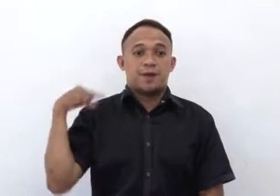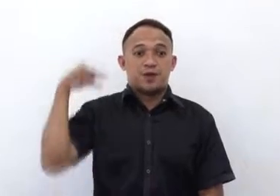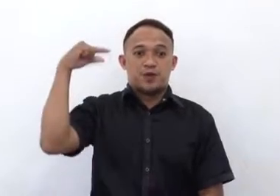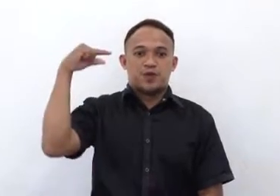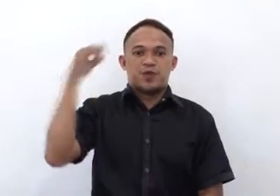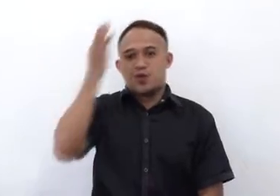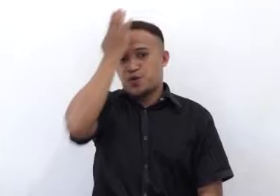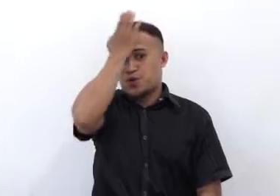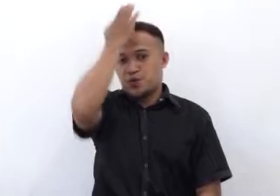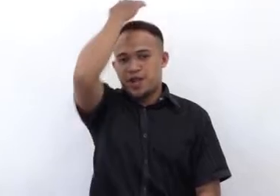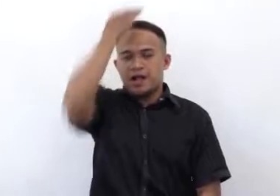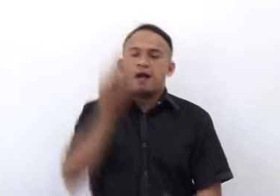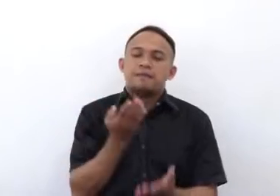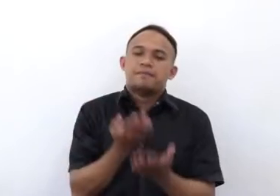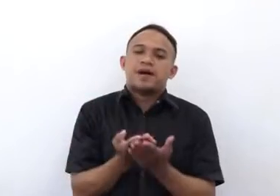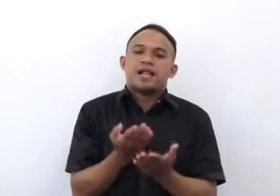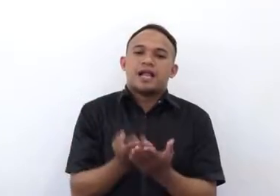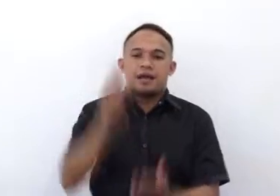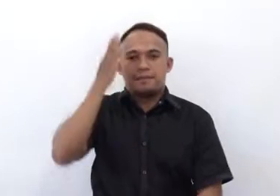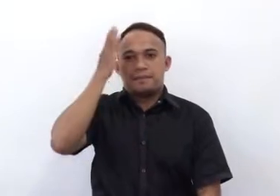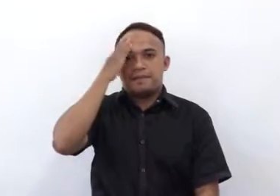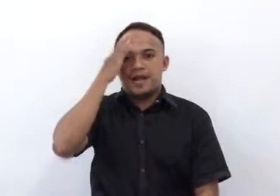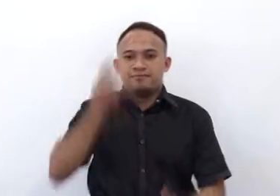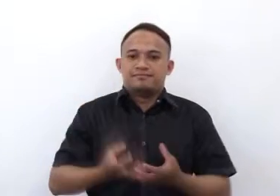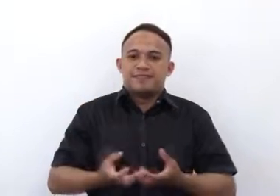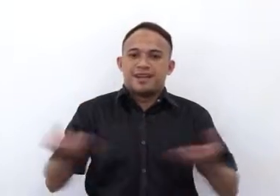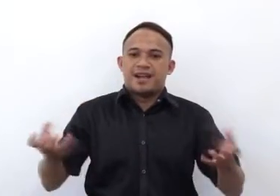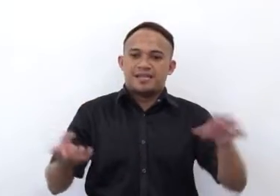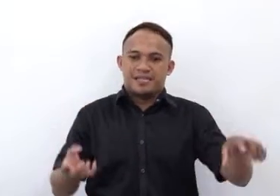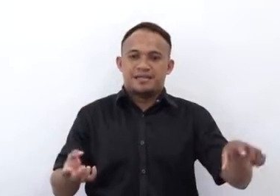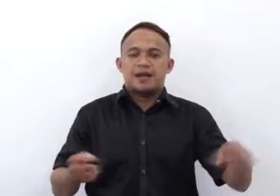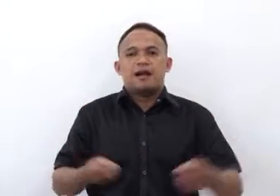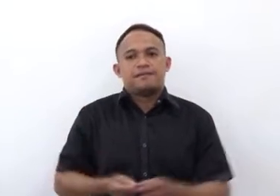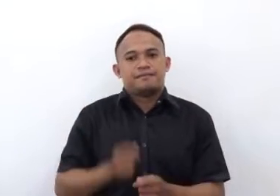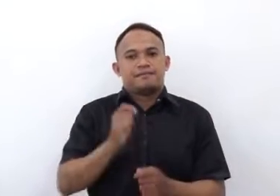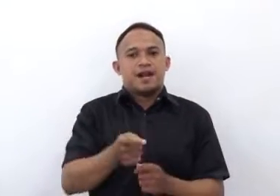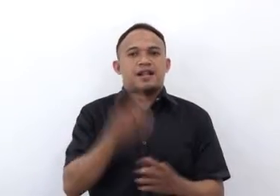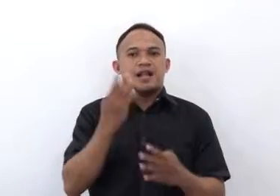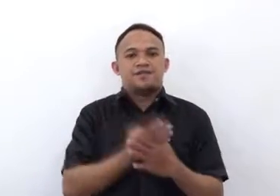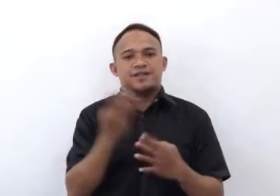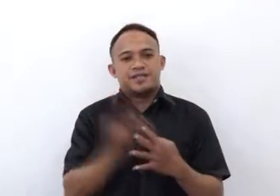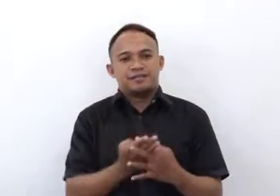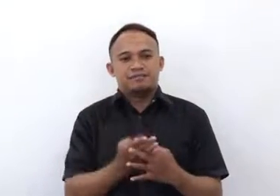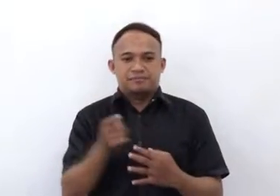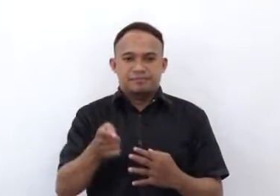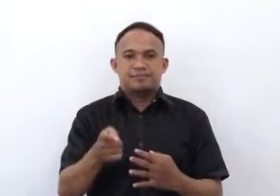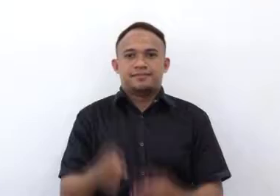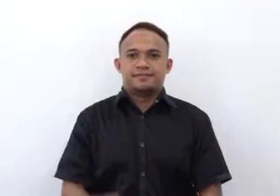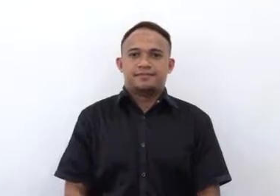Gubernur Gorontalo minta kepala daerah serius bayarkan insentif nakes.